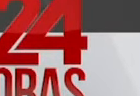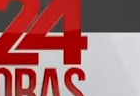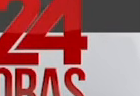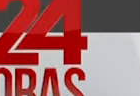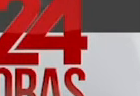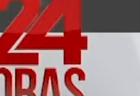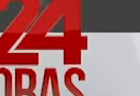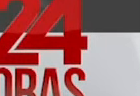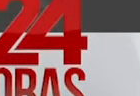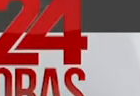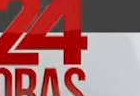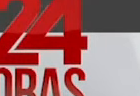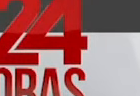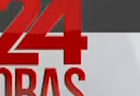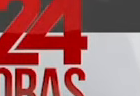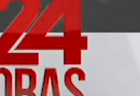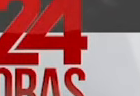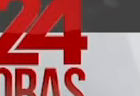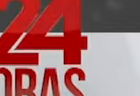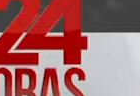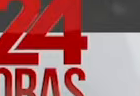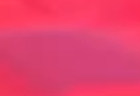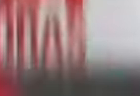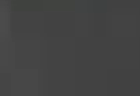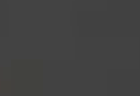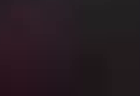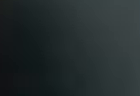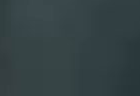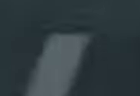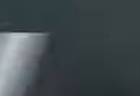Yemen. May dalawa pang lubhang nasaktan.